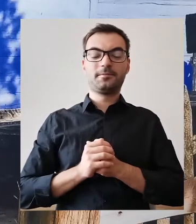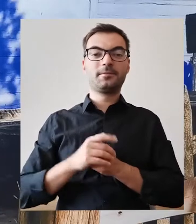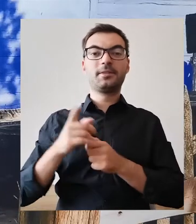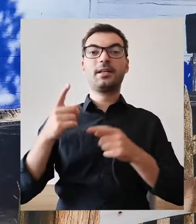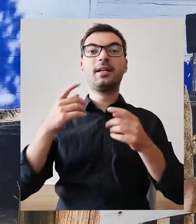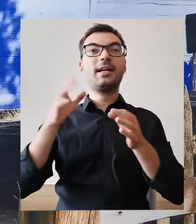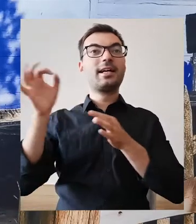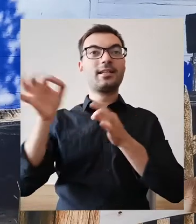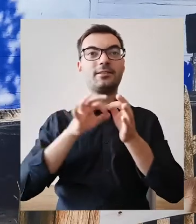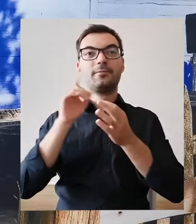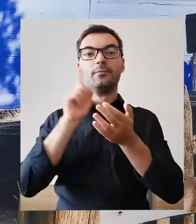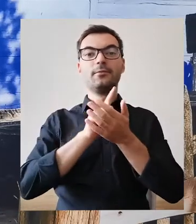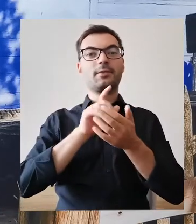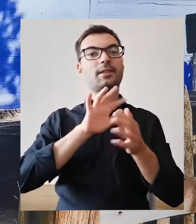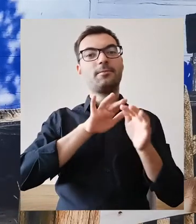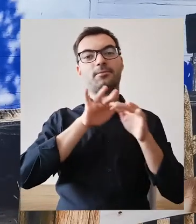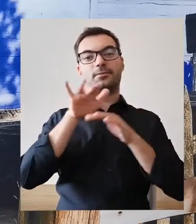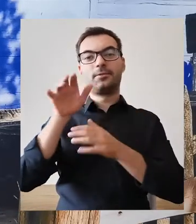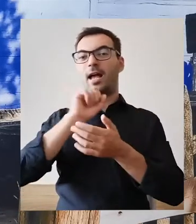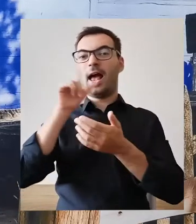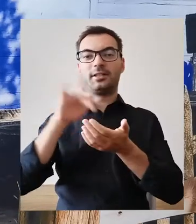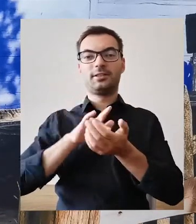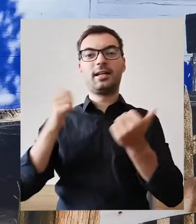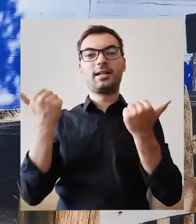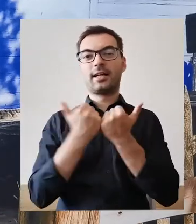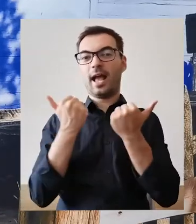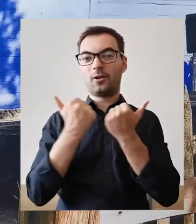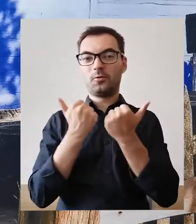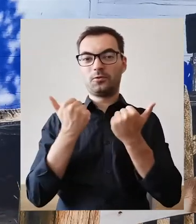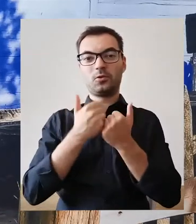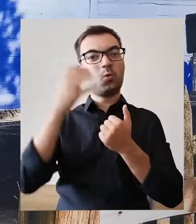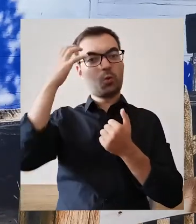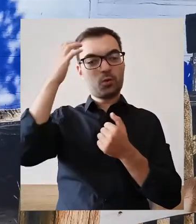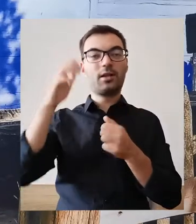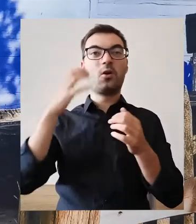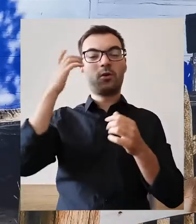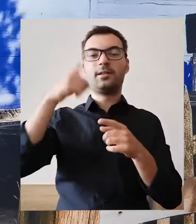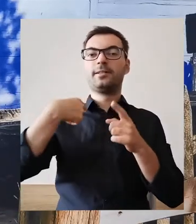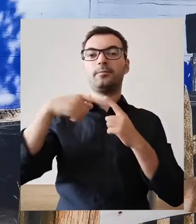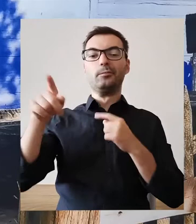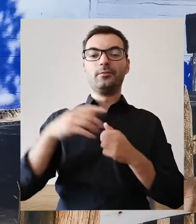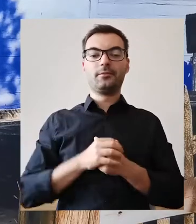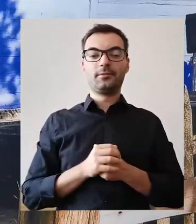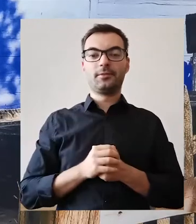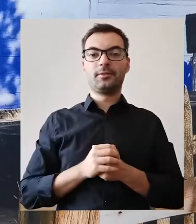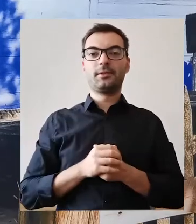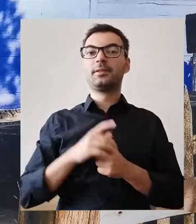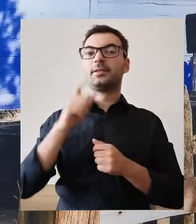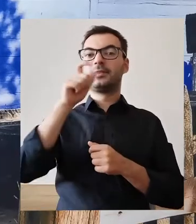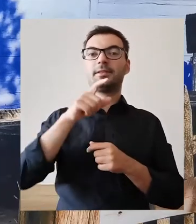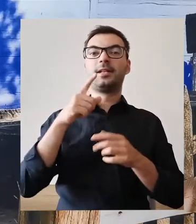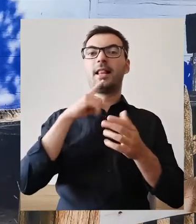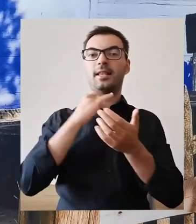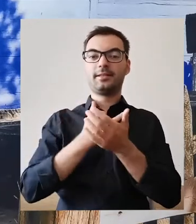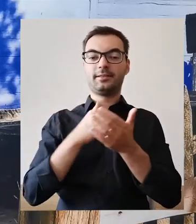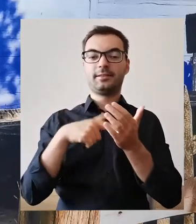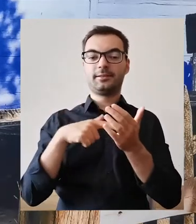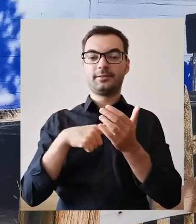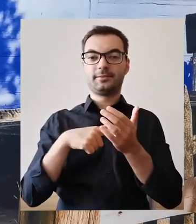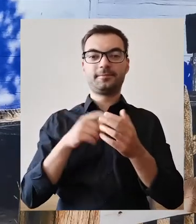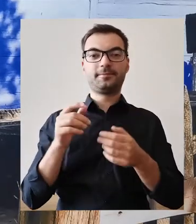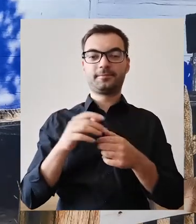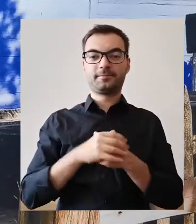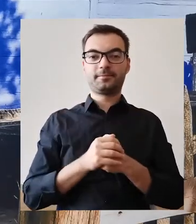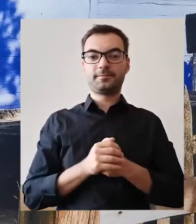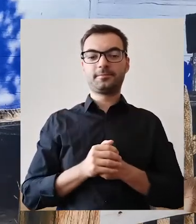aż hen do krakowa dotarła na dwór królewski a król wysłał do księcia leszka millera posłańca z listem takiej oto